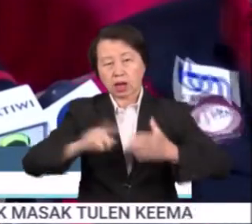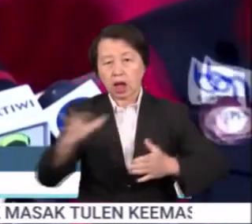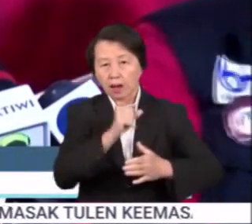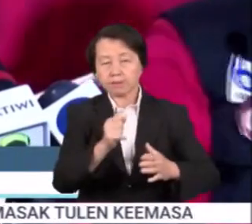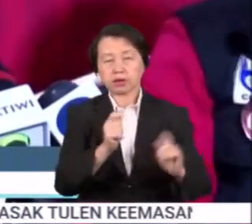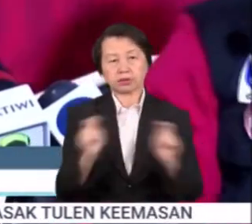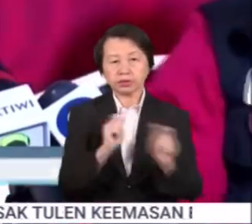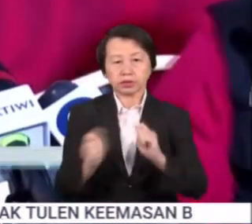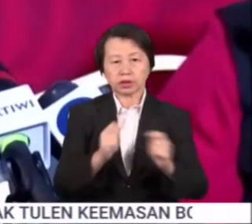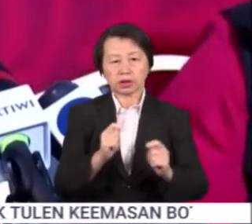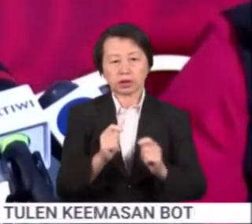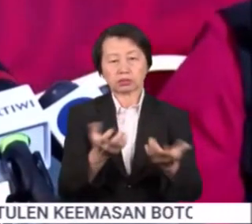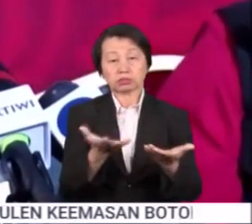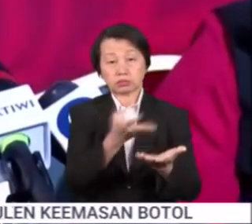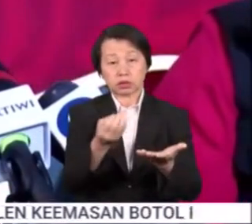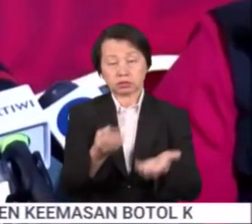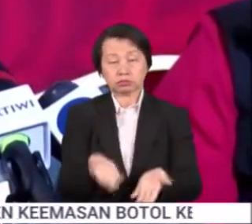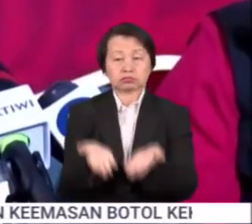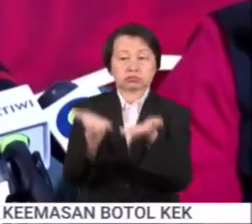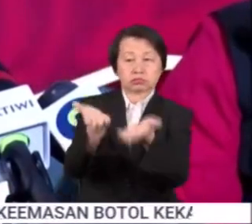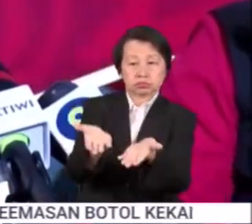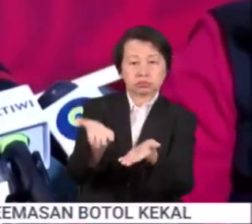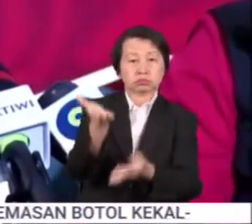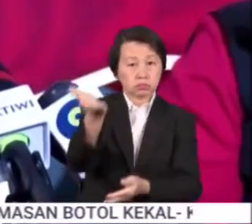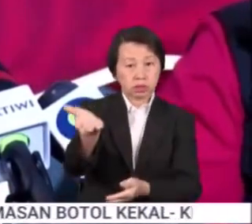tindakan dengan menyerahkan perkara ini kepada